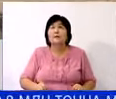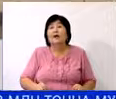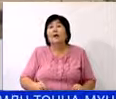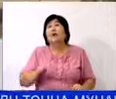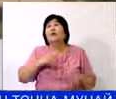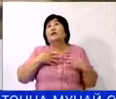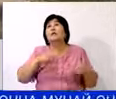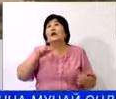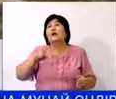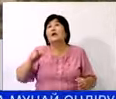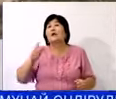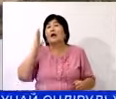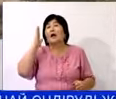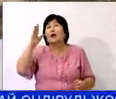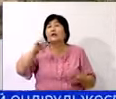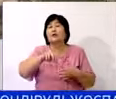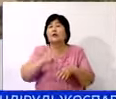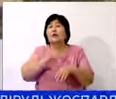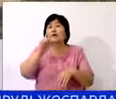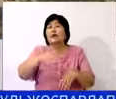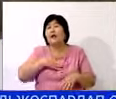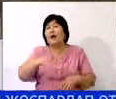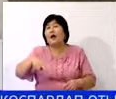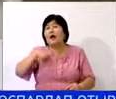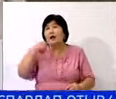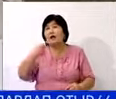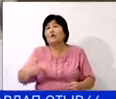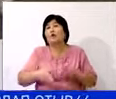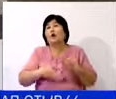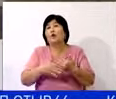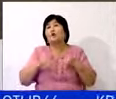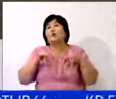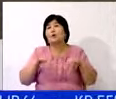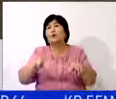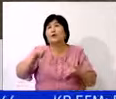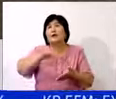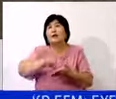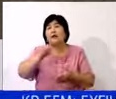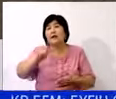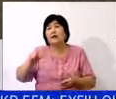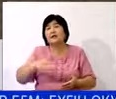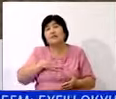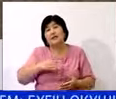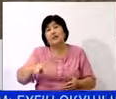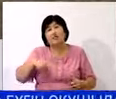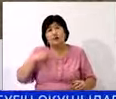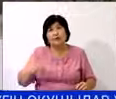Емделіп шыққан азаматтар алдыңғы шепте жүрген дәрігерлерге алғысын білдіріп, қолдау шараларын танытқан азаматтарға ризашылығын